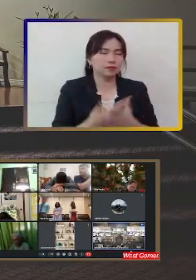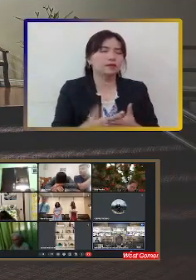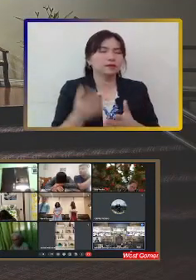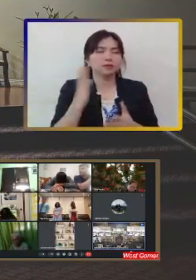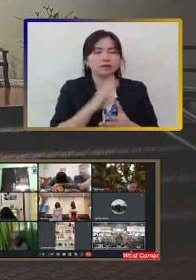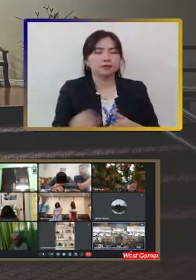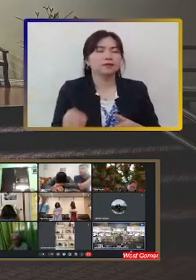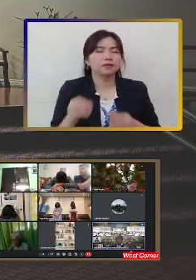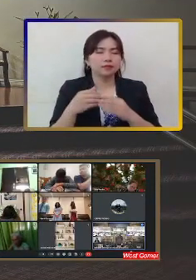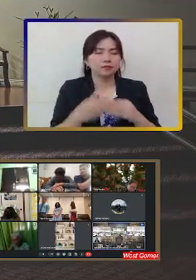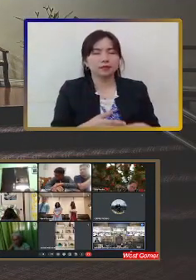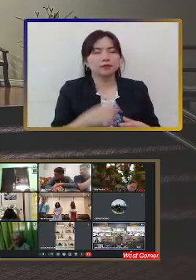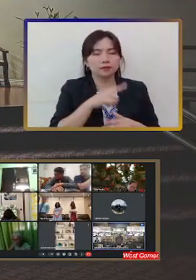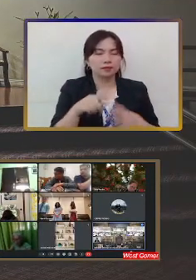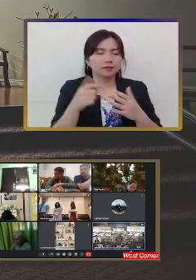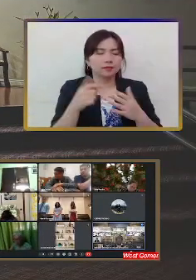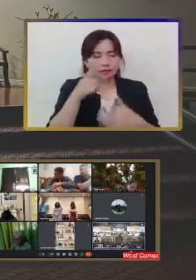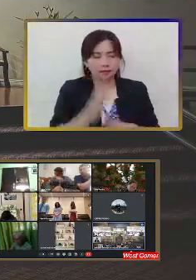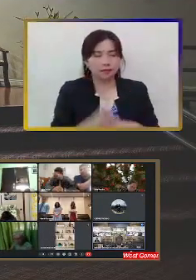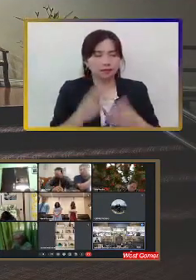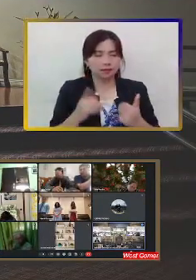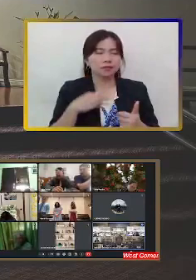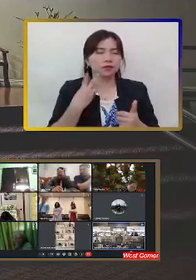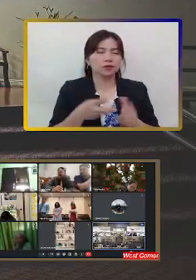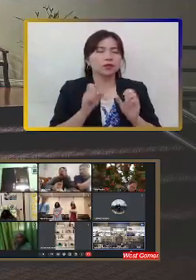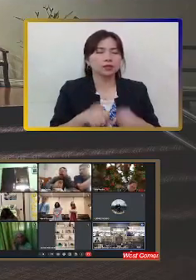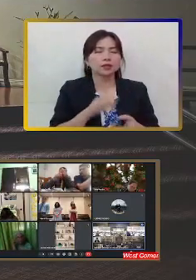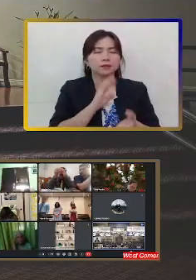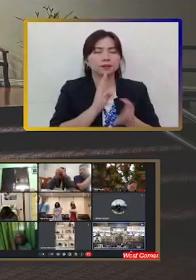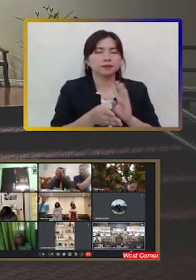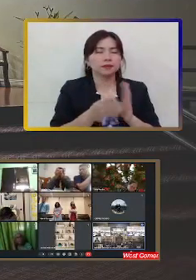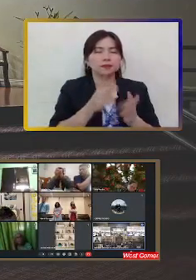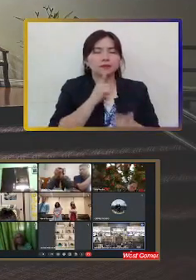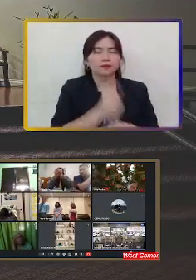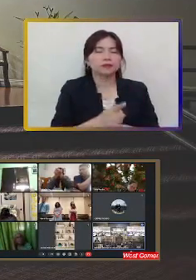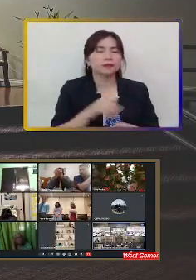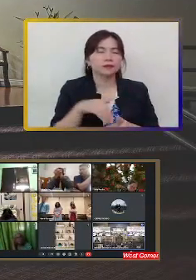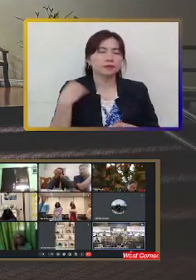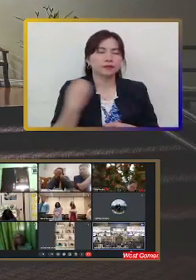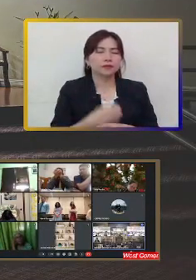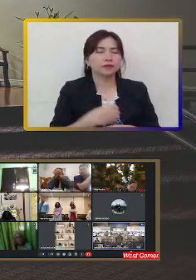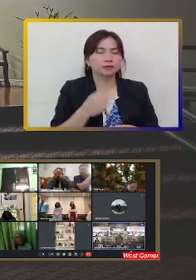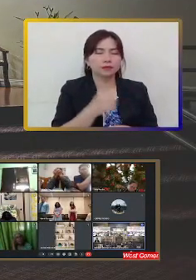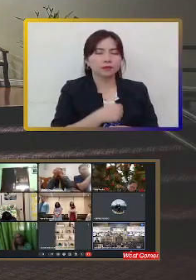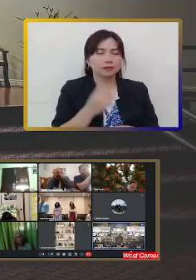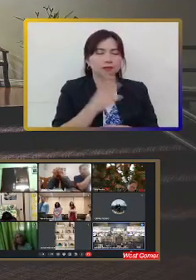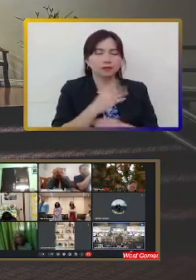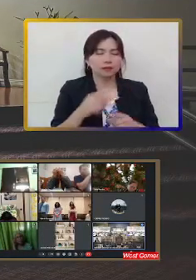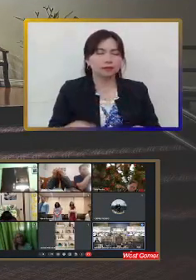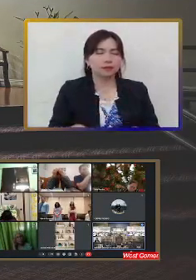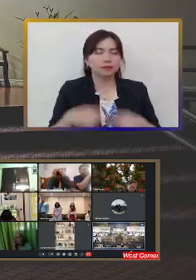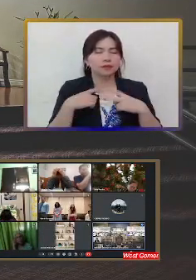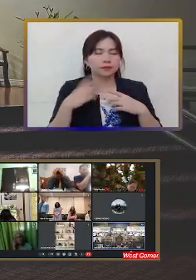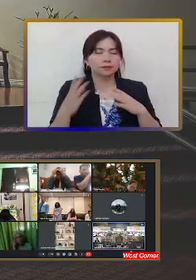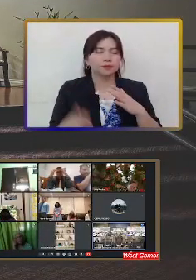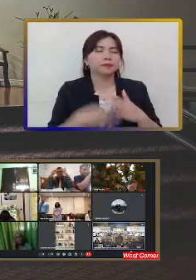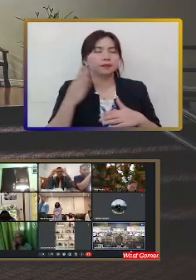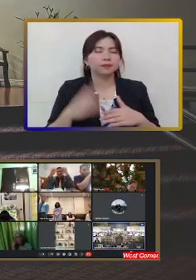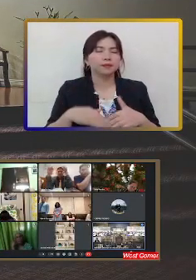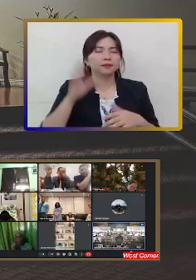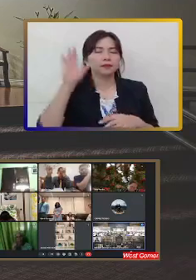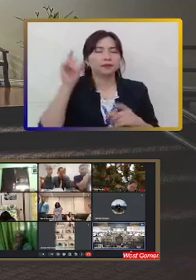pangunahan niyo po kami na kami po a maging totoo sa amin pong mga sarili at mamuhay po kami naayon sa inyo pong